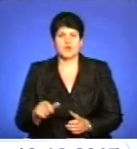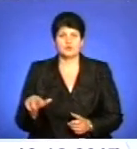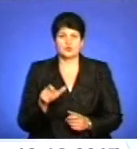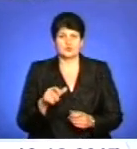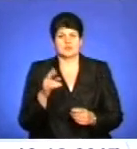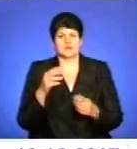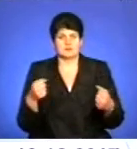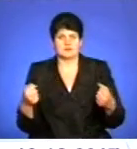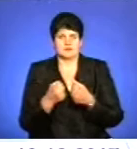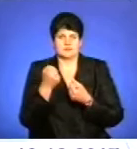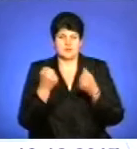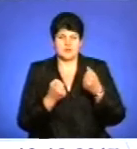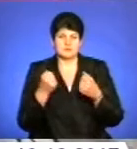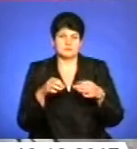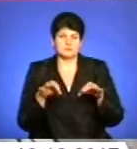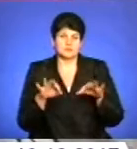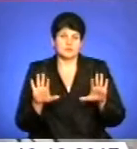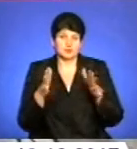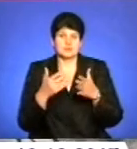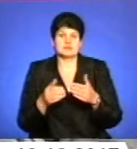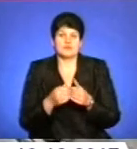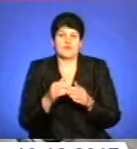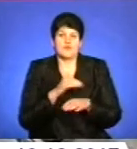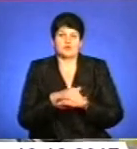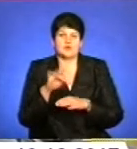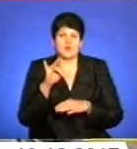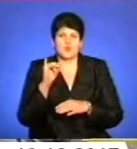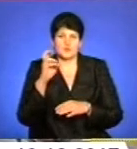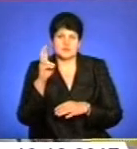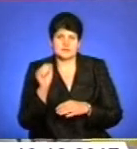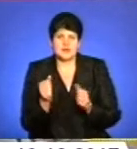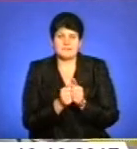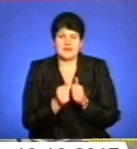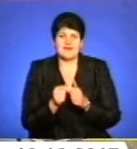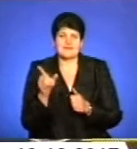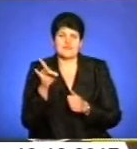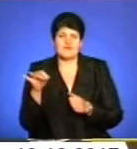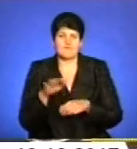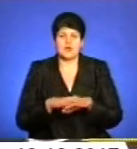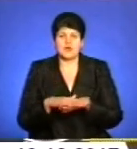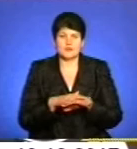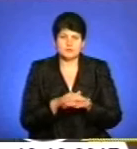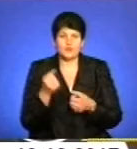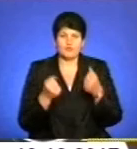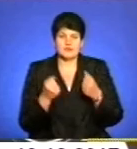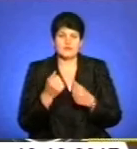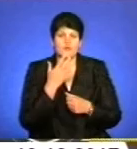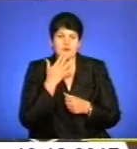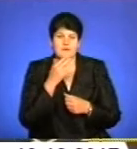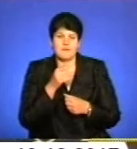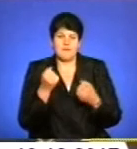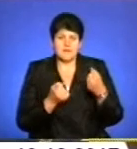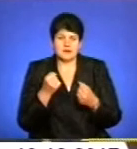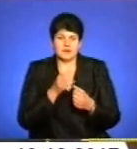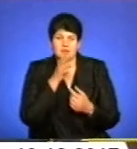Дорожньо-транспортна пригода трапилася на вулиці Руській поблизу Євроринку о 8 годині 16 хвилин. Водій іномарки невчасно зупинився і